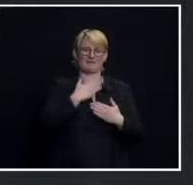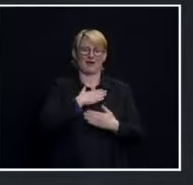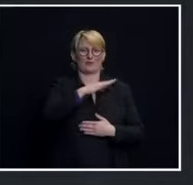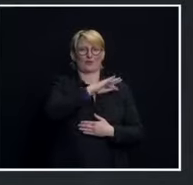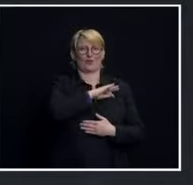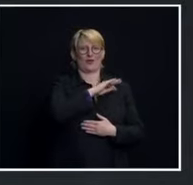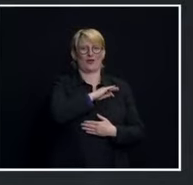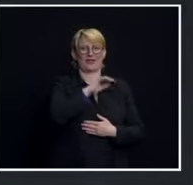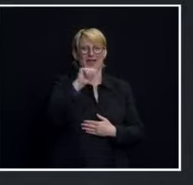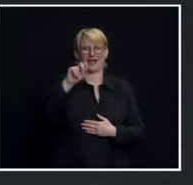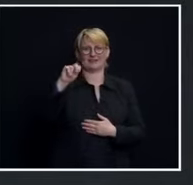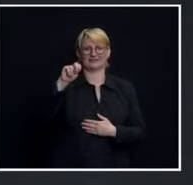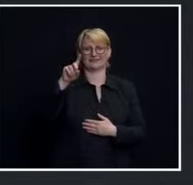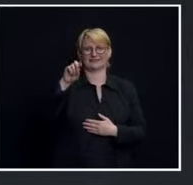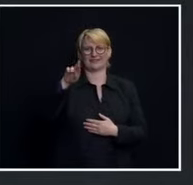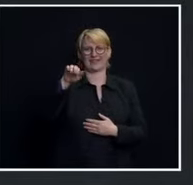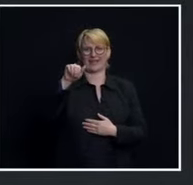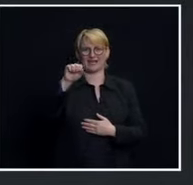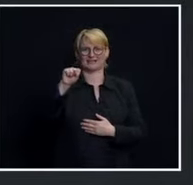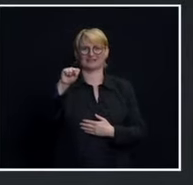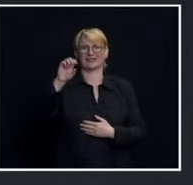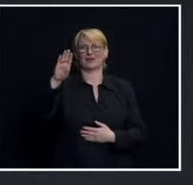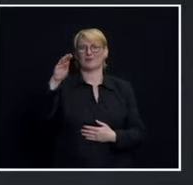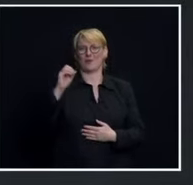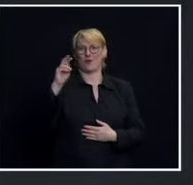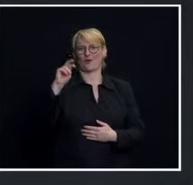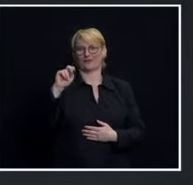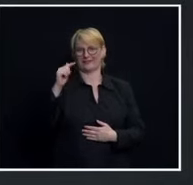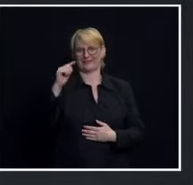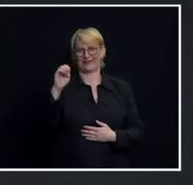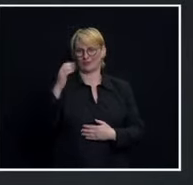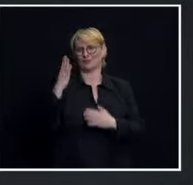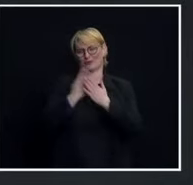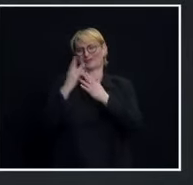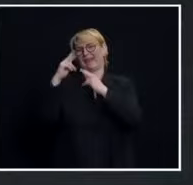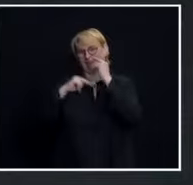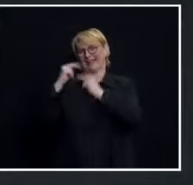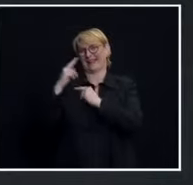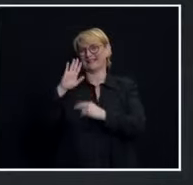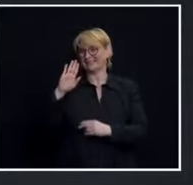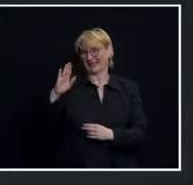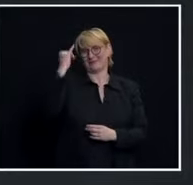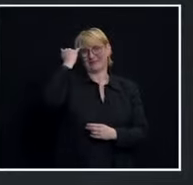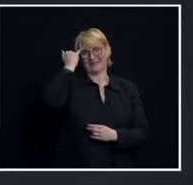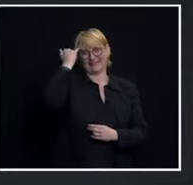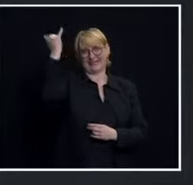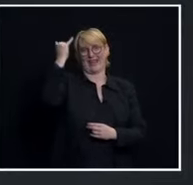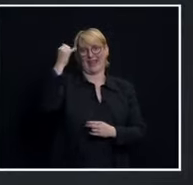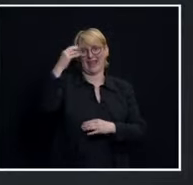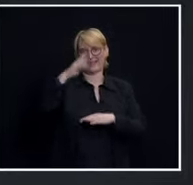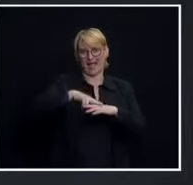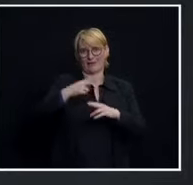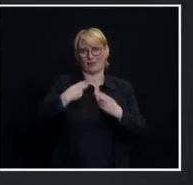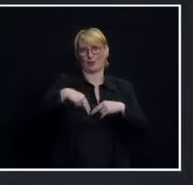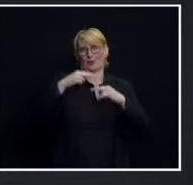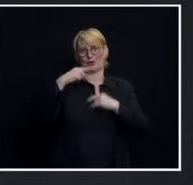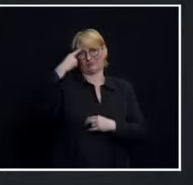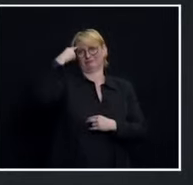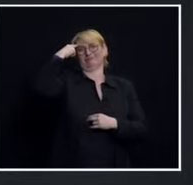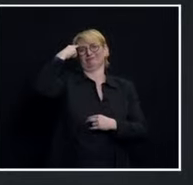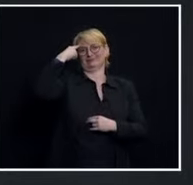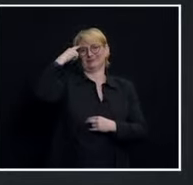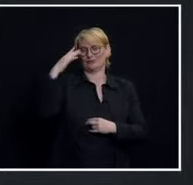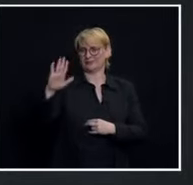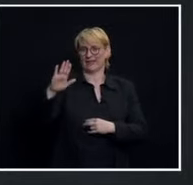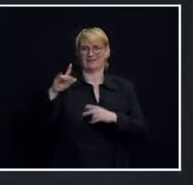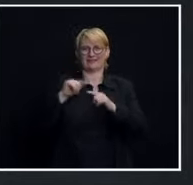Kollegen Andreas Bönte. Wir haben ihn ja alle schon kennengelernt, der die Idee zur Rückkehr der Namen hatte und mit seinem engagierten